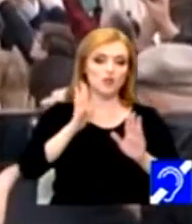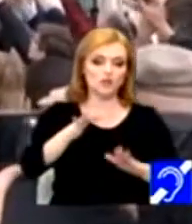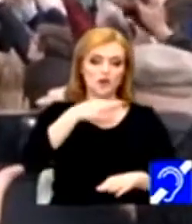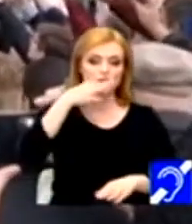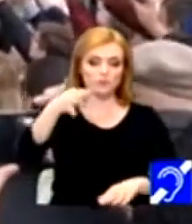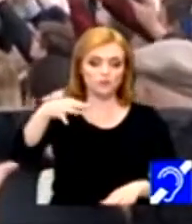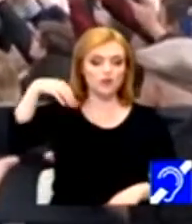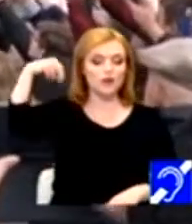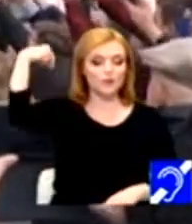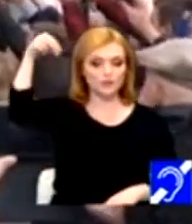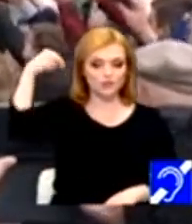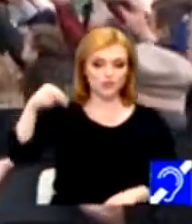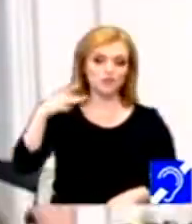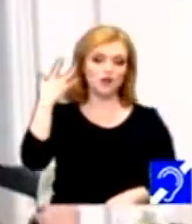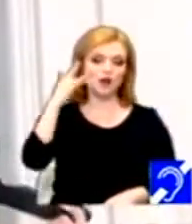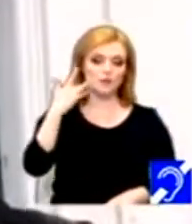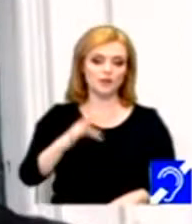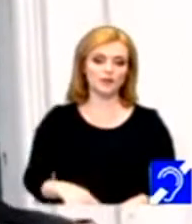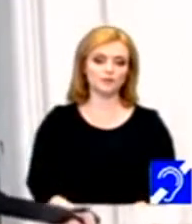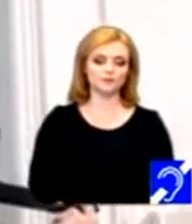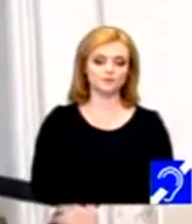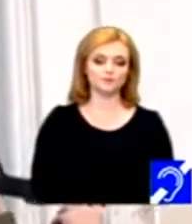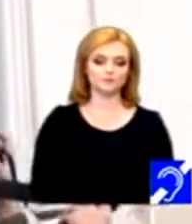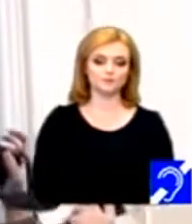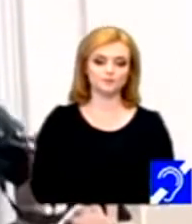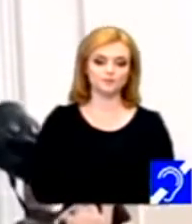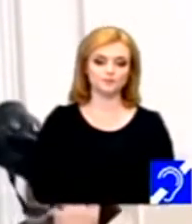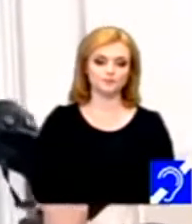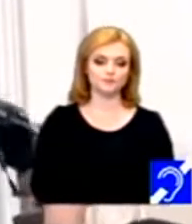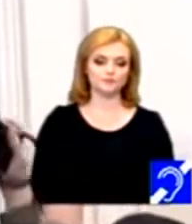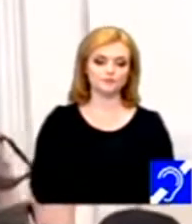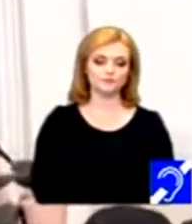stă gravat pe placa memorială oferită de președintele Americii.